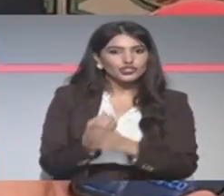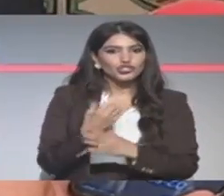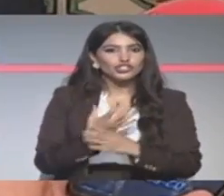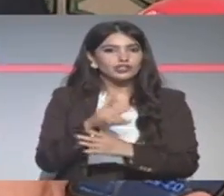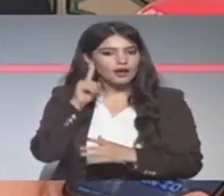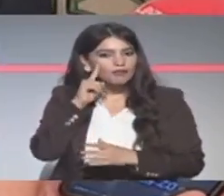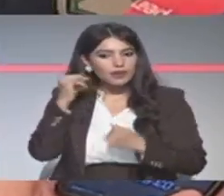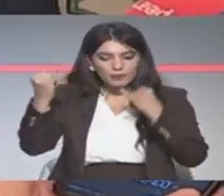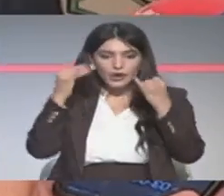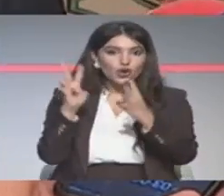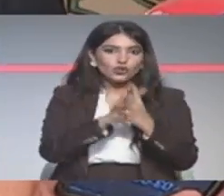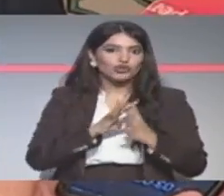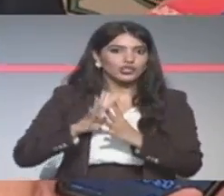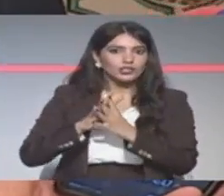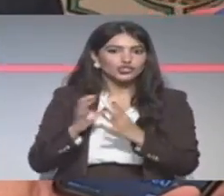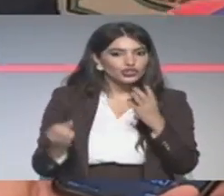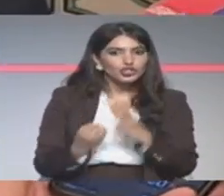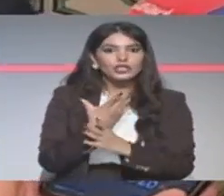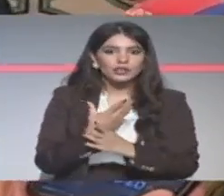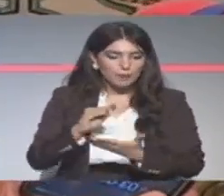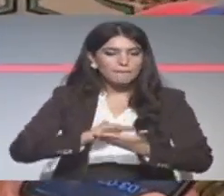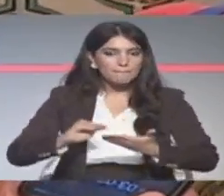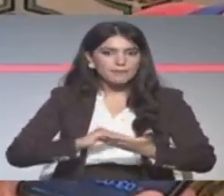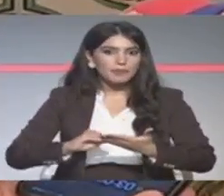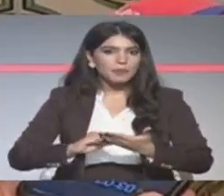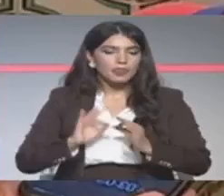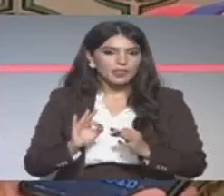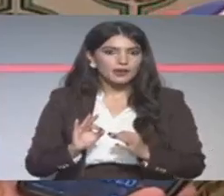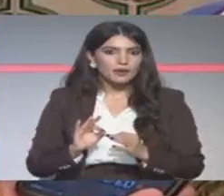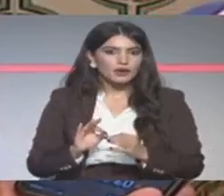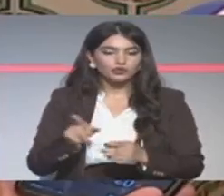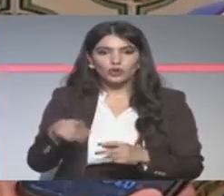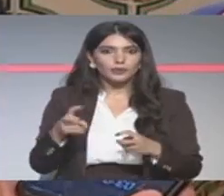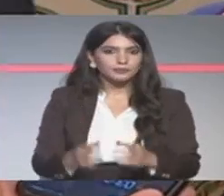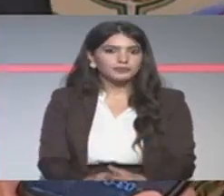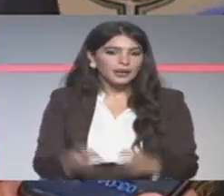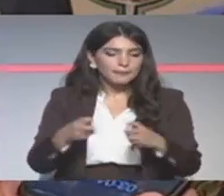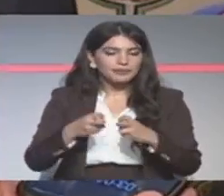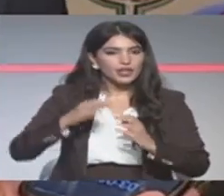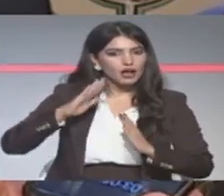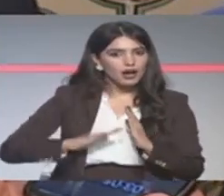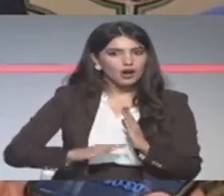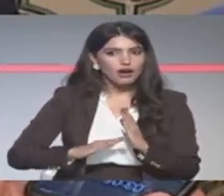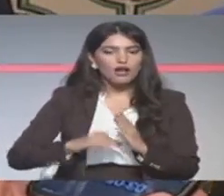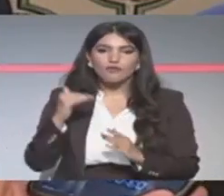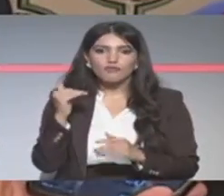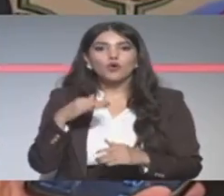ثقيلة، بل مكاتب مصالح سوف نبثها تكون كلفتها أقل وسرعة إنجازها يكون